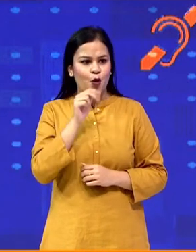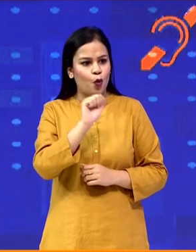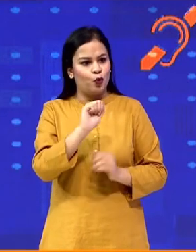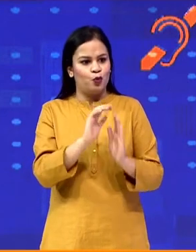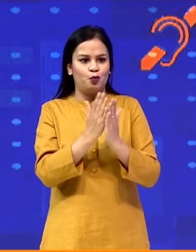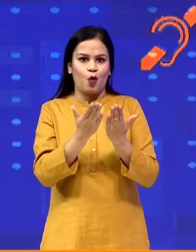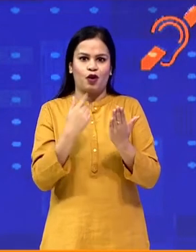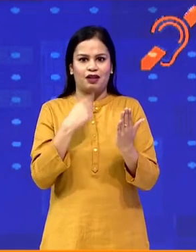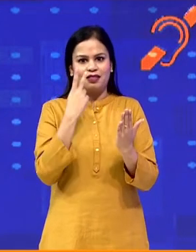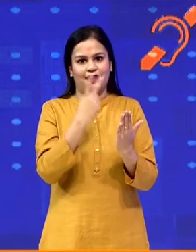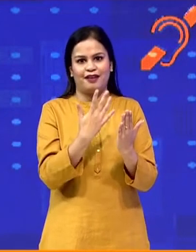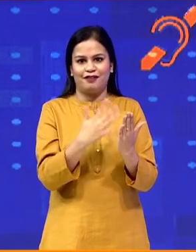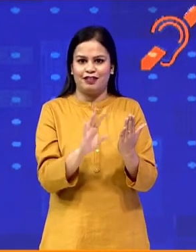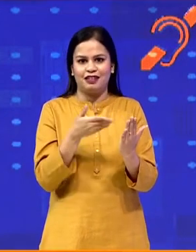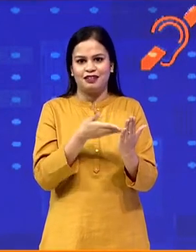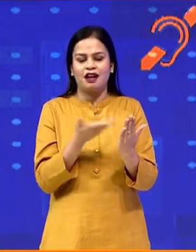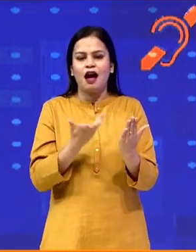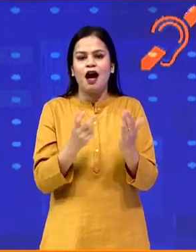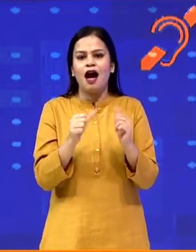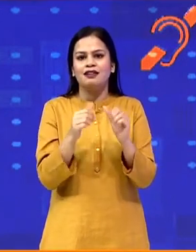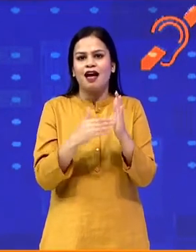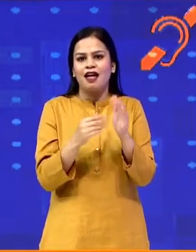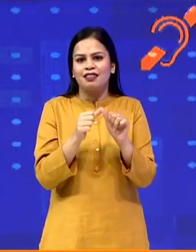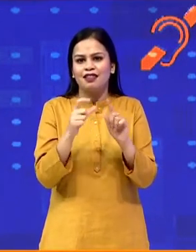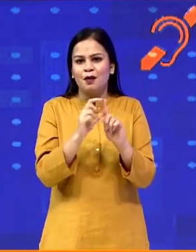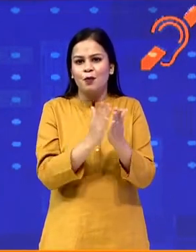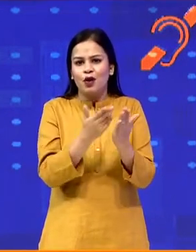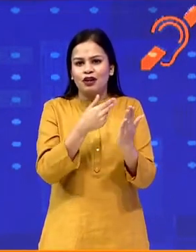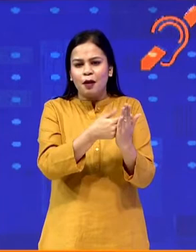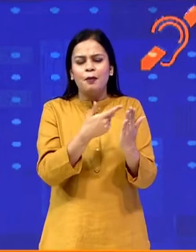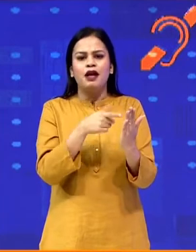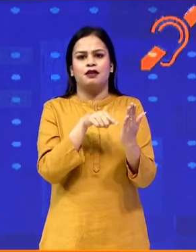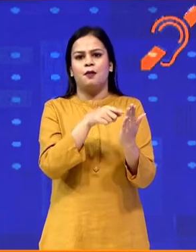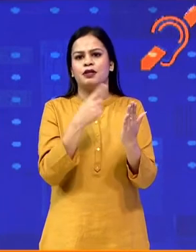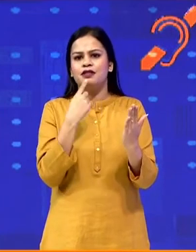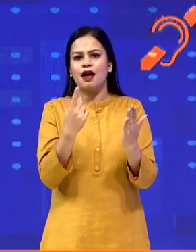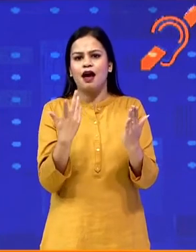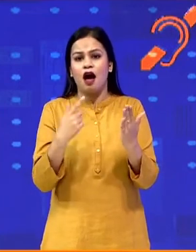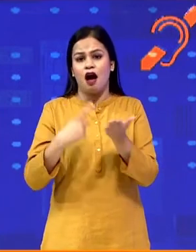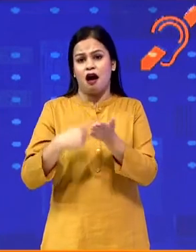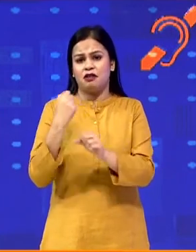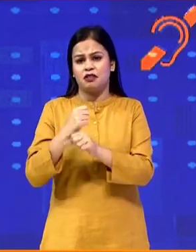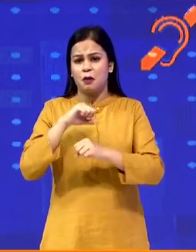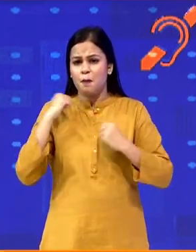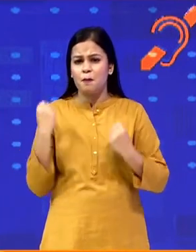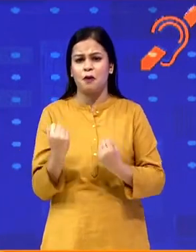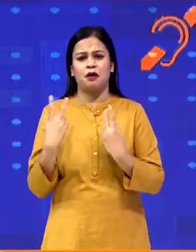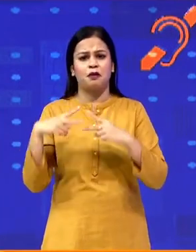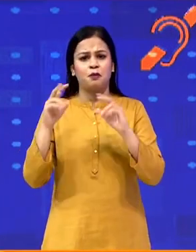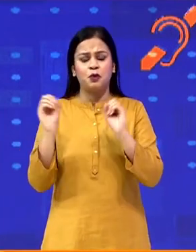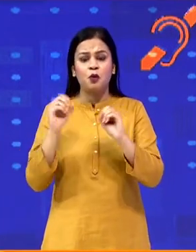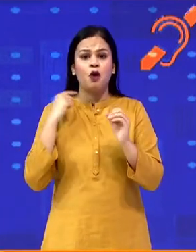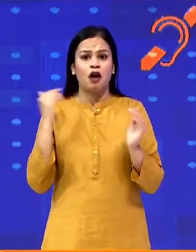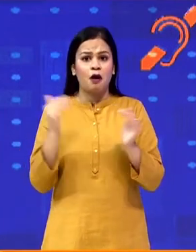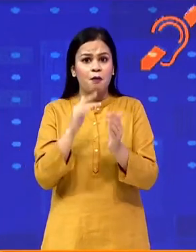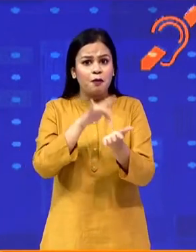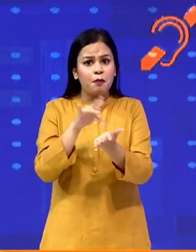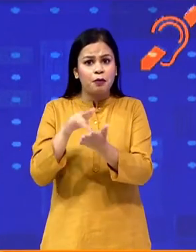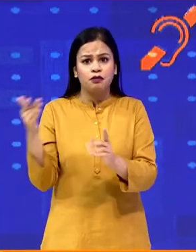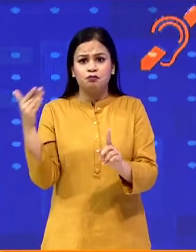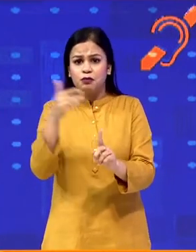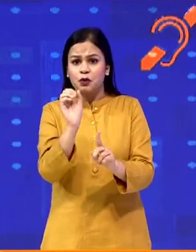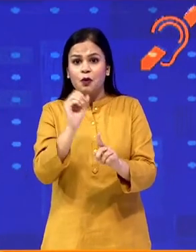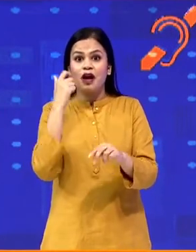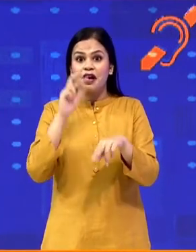जैसे आप कहते हैं ना की जो लोग हैं वो इतनी मेहनत नहीं करते राहुल जी उतनी मेहनत नहीं करते वो गांव में नहीं जाते अगर वो करते